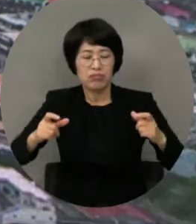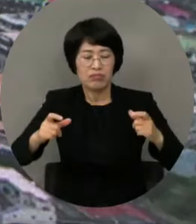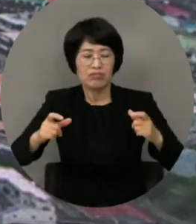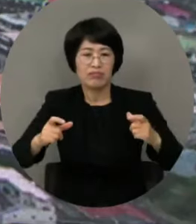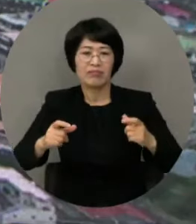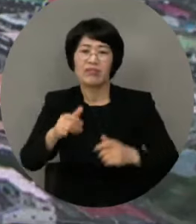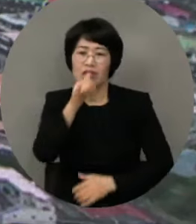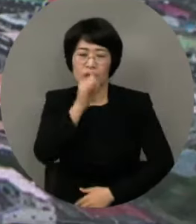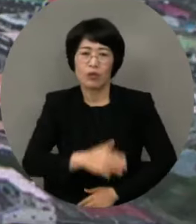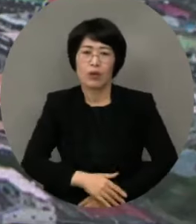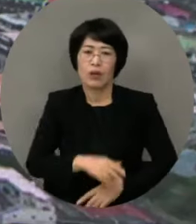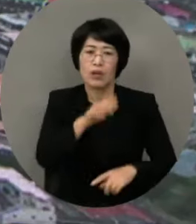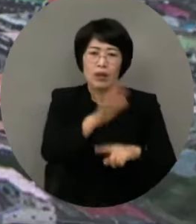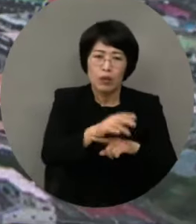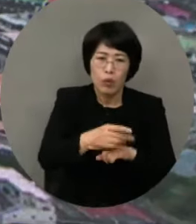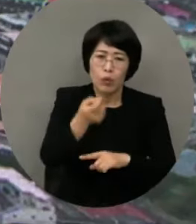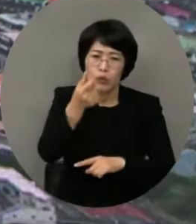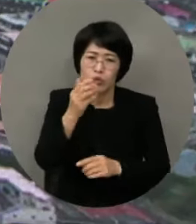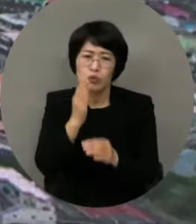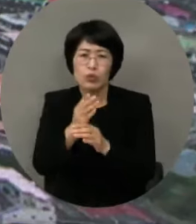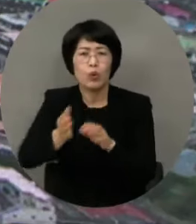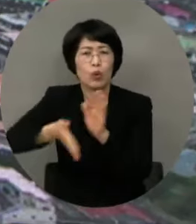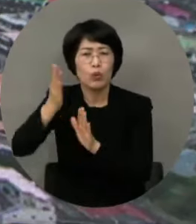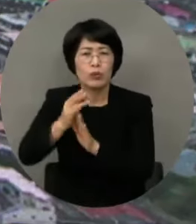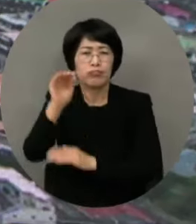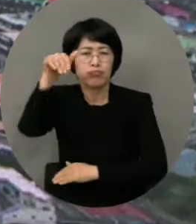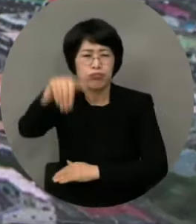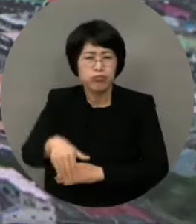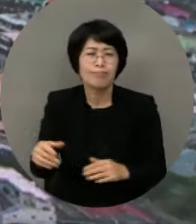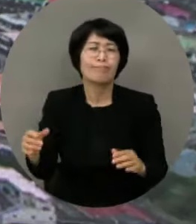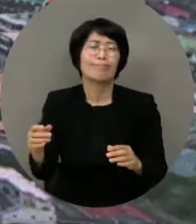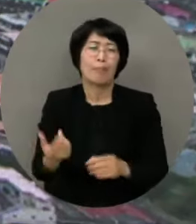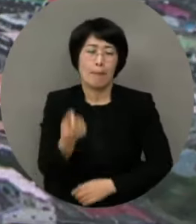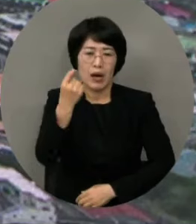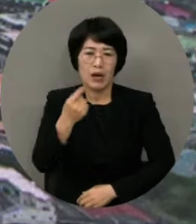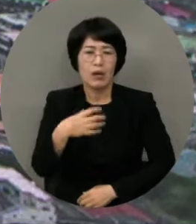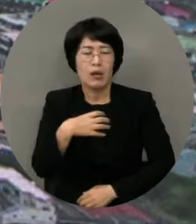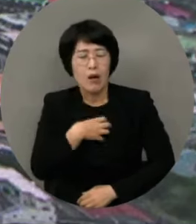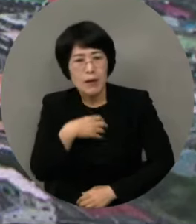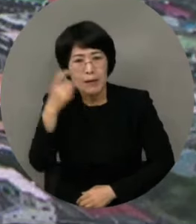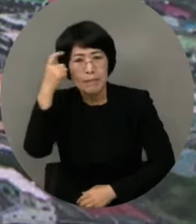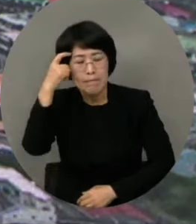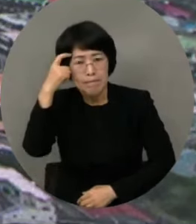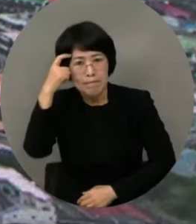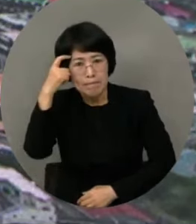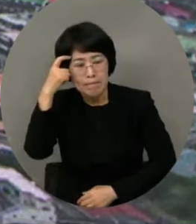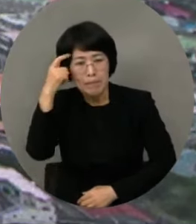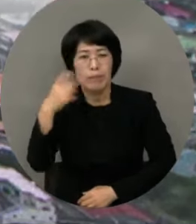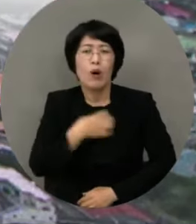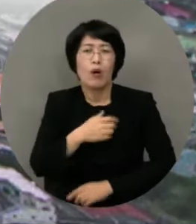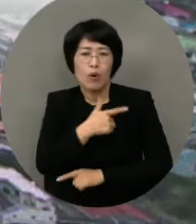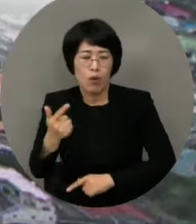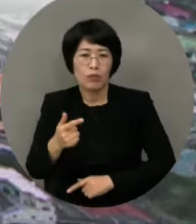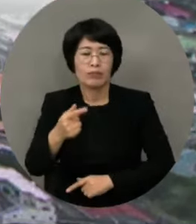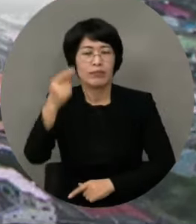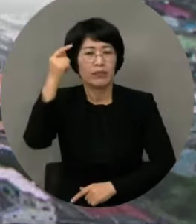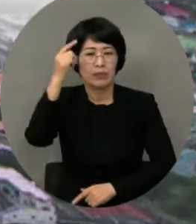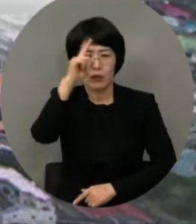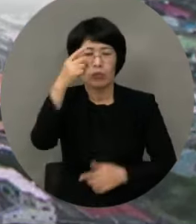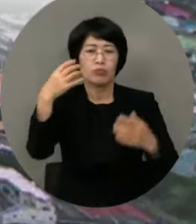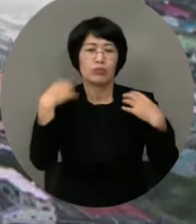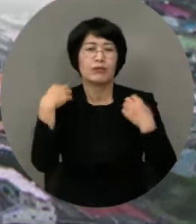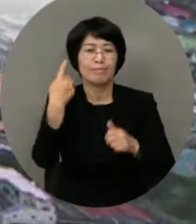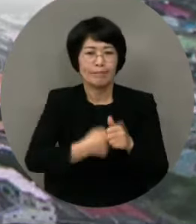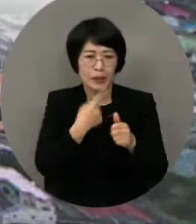중소도시와 농어촌 지역의 쇠락은 더욱 빨라졌습니다. 위기의식은 커졌고 정부는 변화하는 도시 정책의